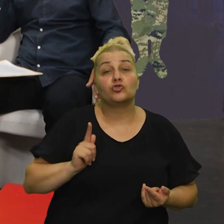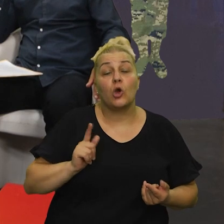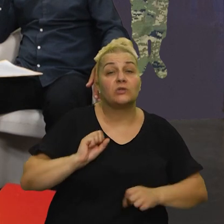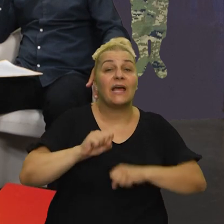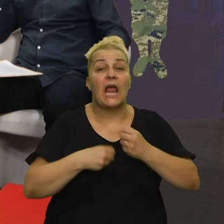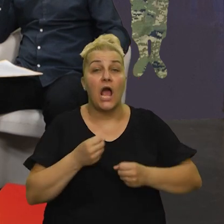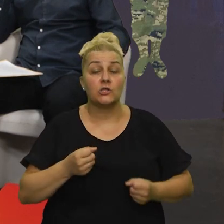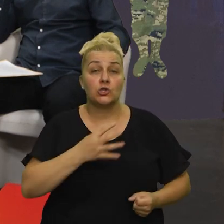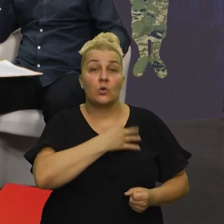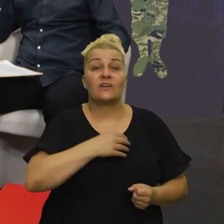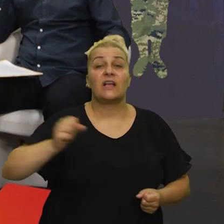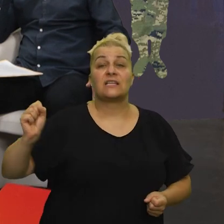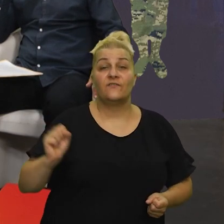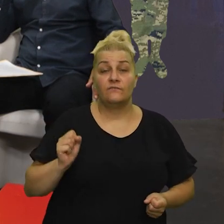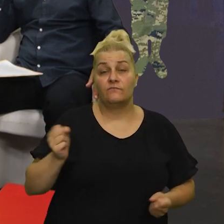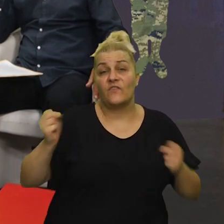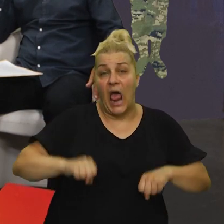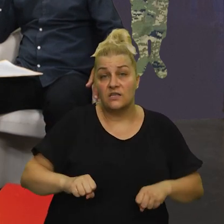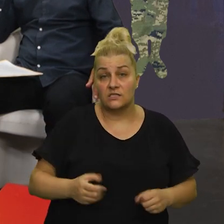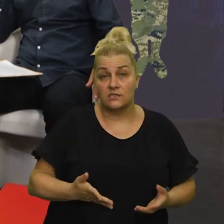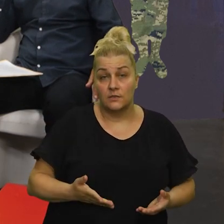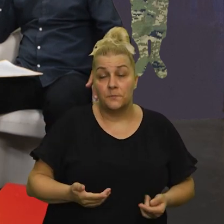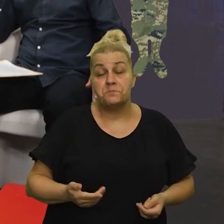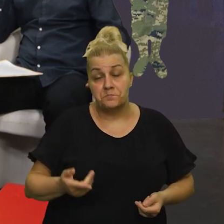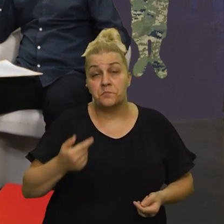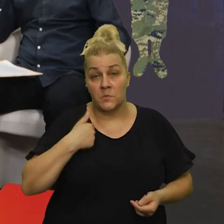reakciju hrvatskih vlasti? Ja očekujem